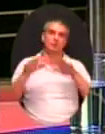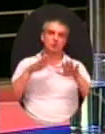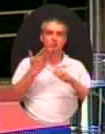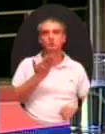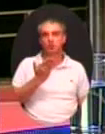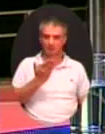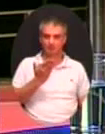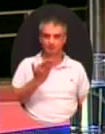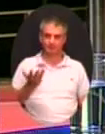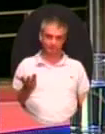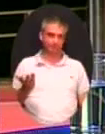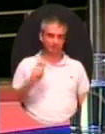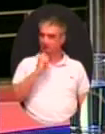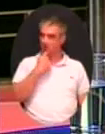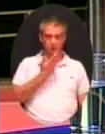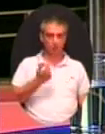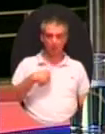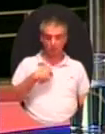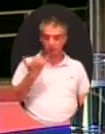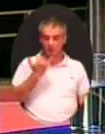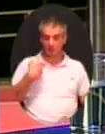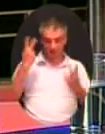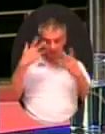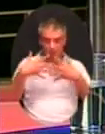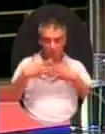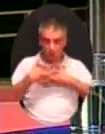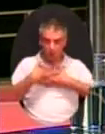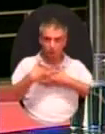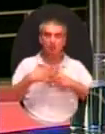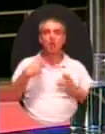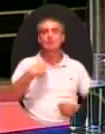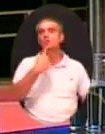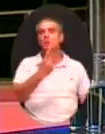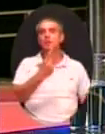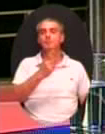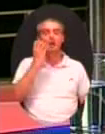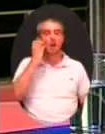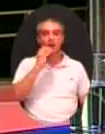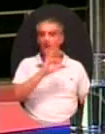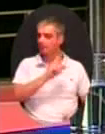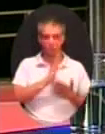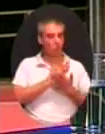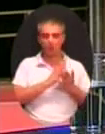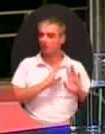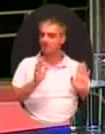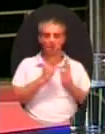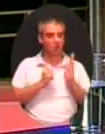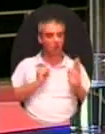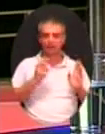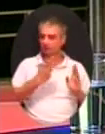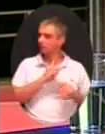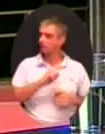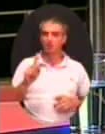הממשלה. זה לא סוד. אנחנו, כל דבר בהסכם קואליציוני, אנחנו אומרים לא ליברמן קובע לנו לחוק הגיוס,